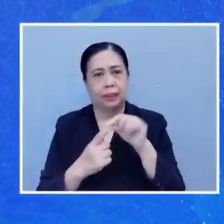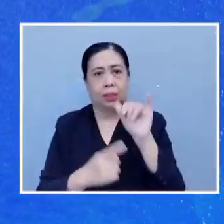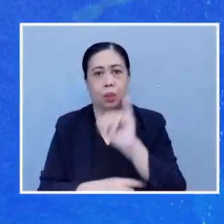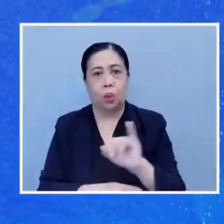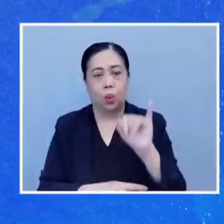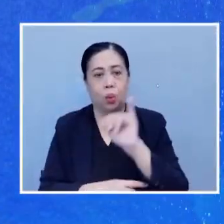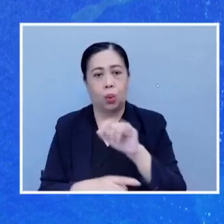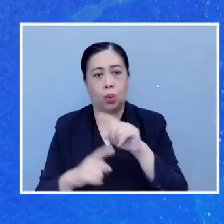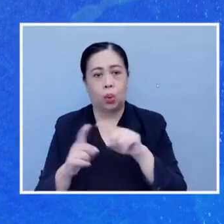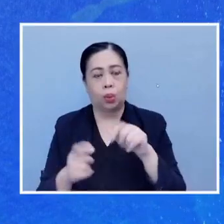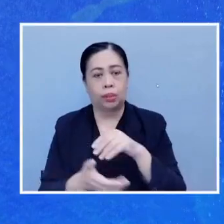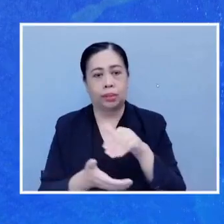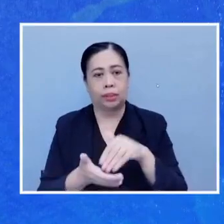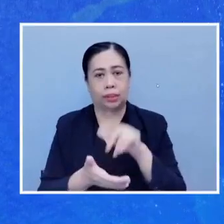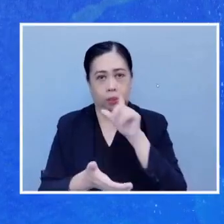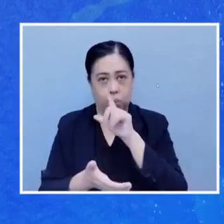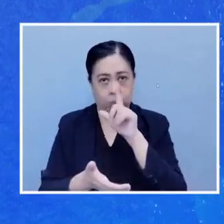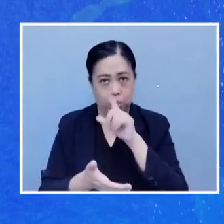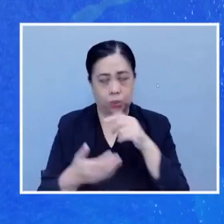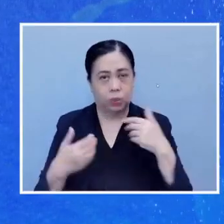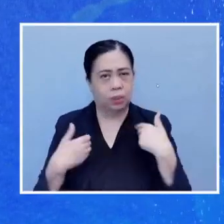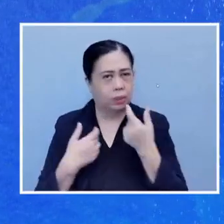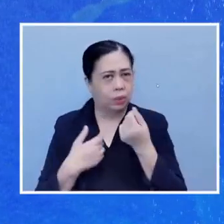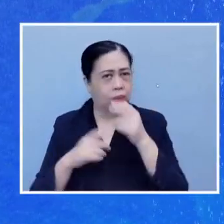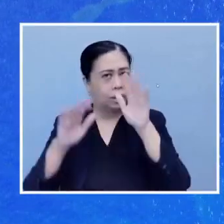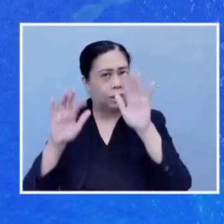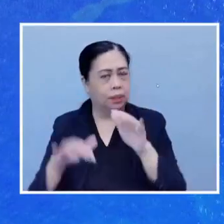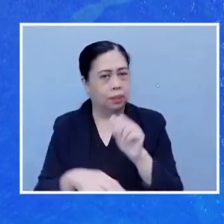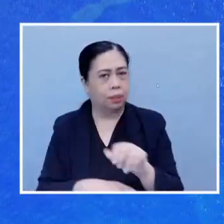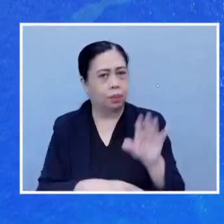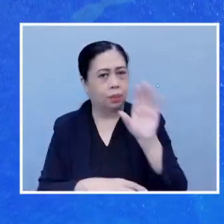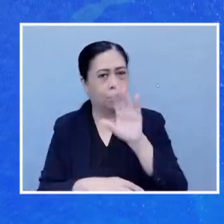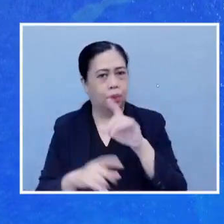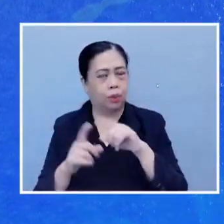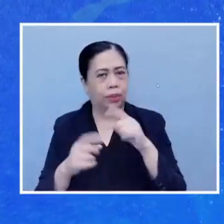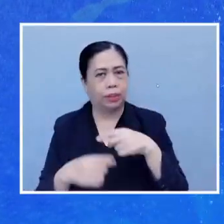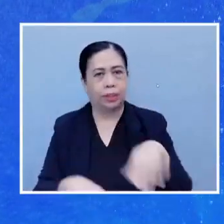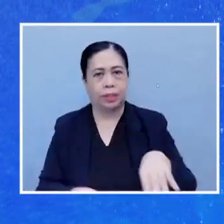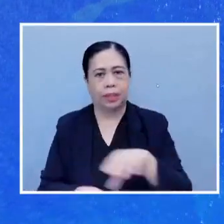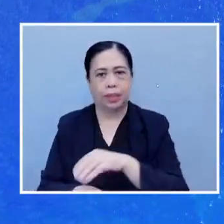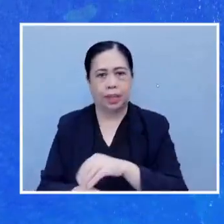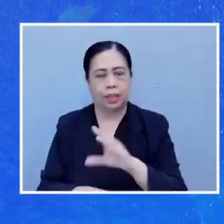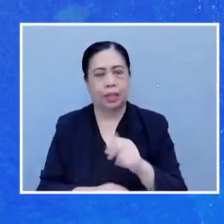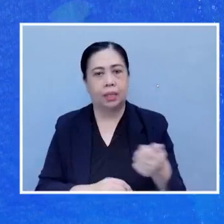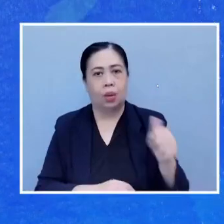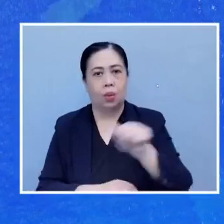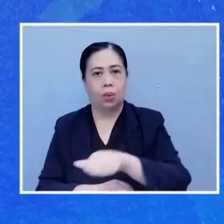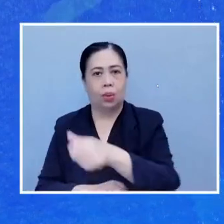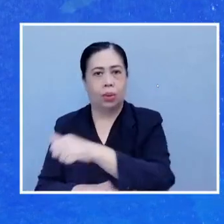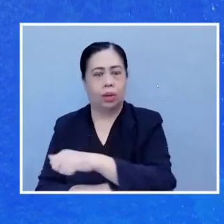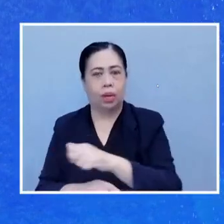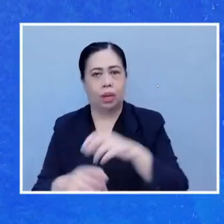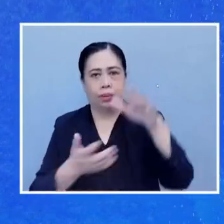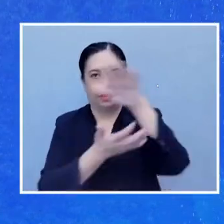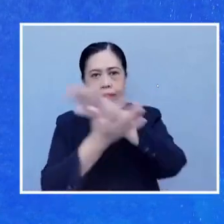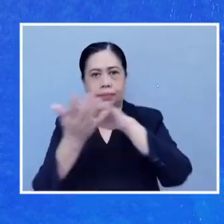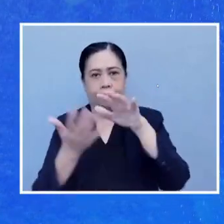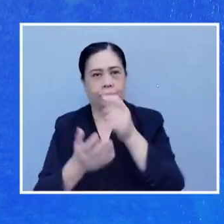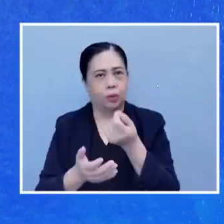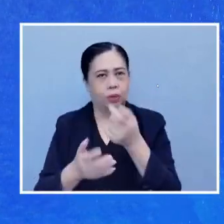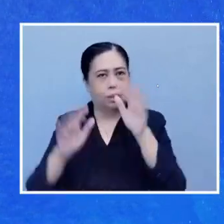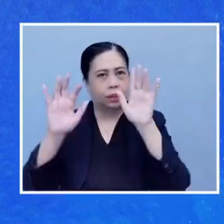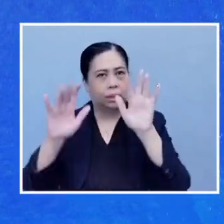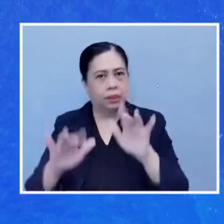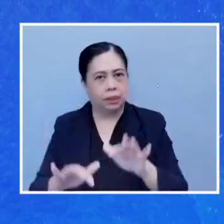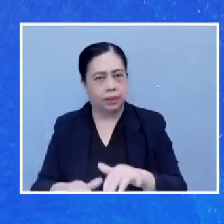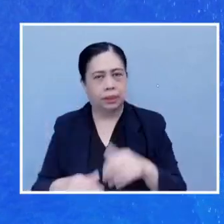at sa may Central Luzon. Meron lamang kaunting ulan sa umaga sa Cagayan Valley at sa Aurora, at maulap naman at may mahihinang ulang dala